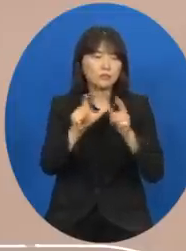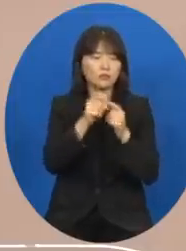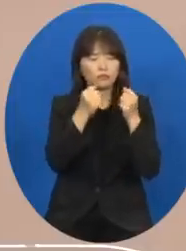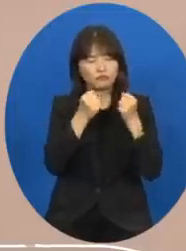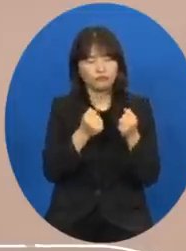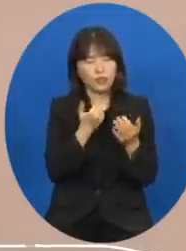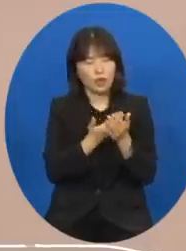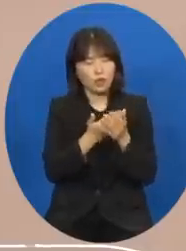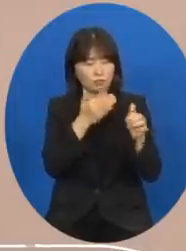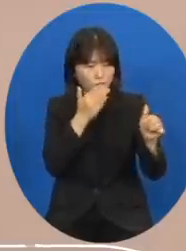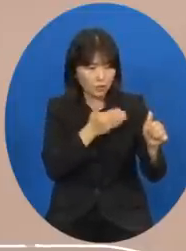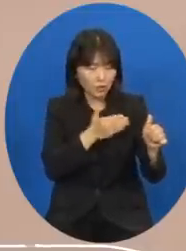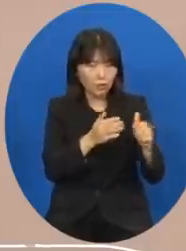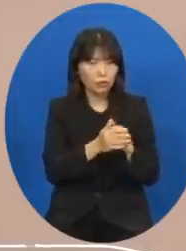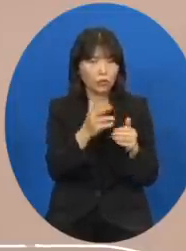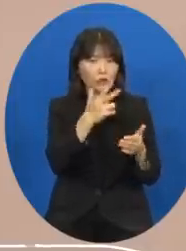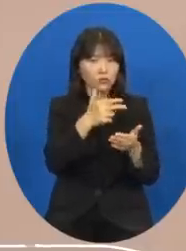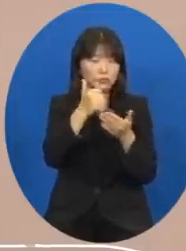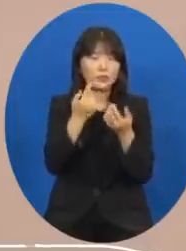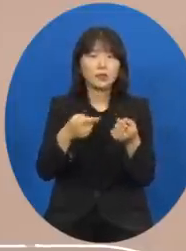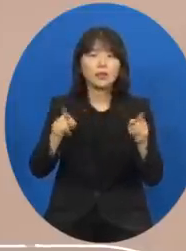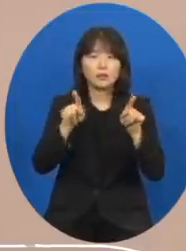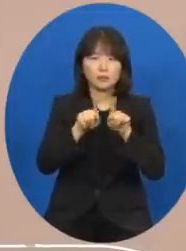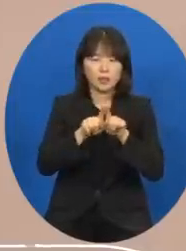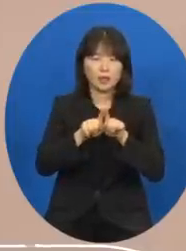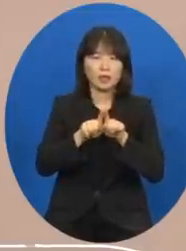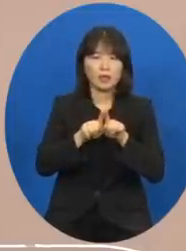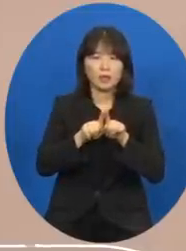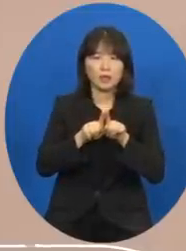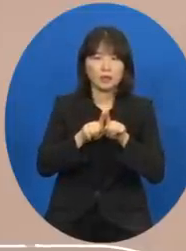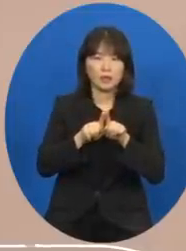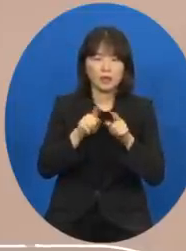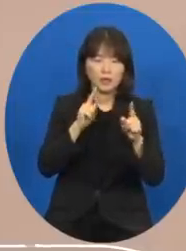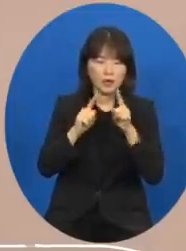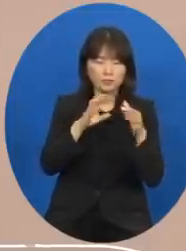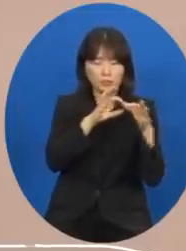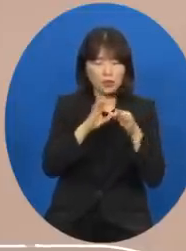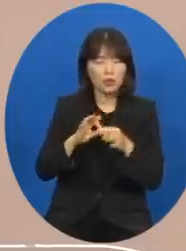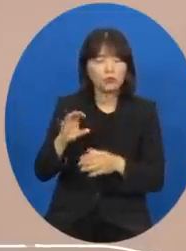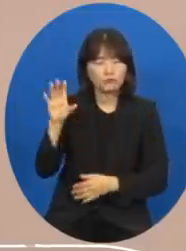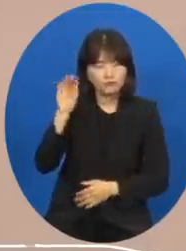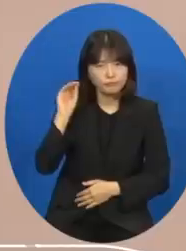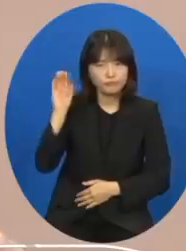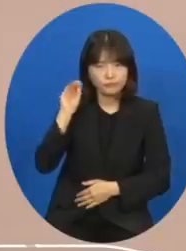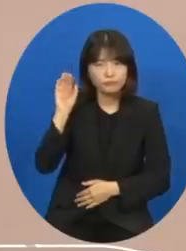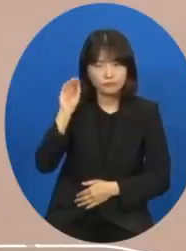달라고 부탁을 드리고 주님과 함께 말씀을 계속 들었습니다.